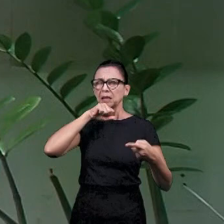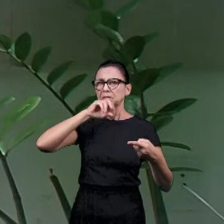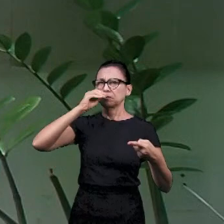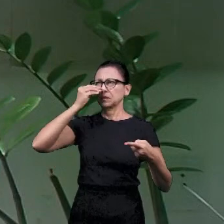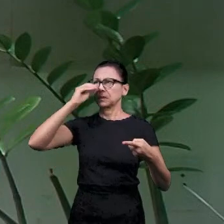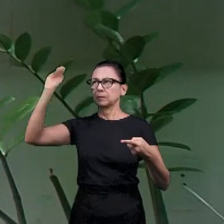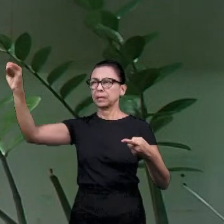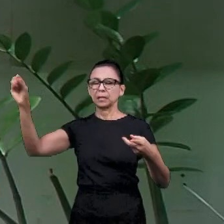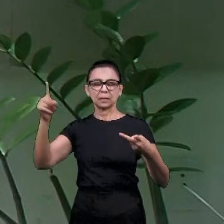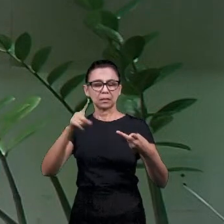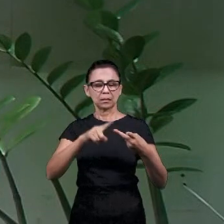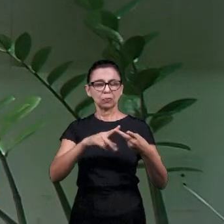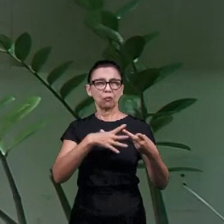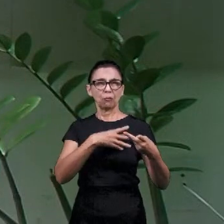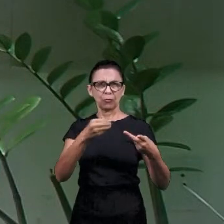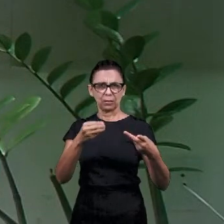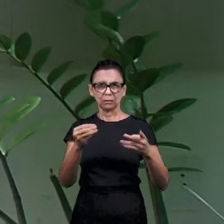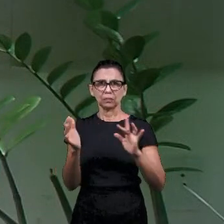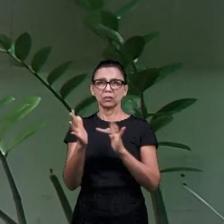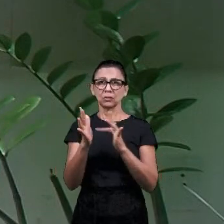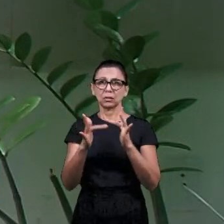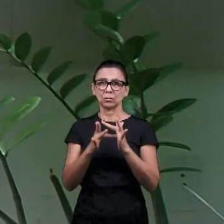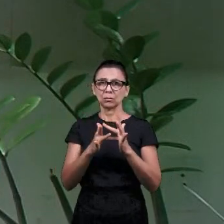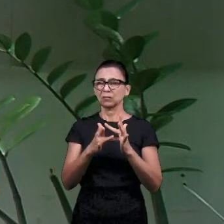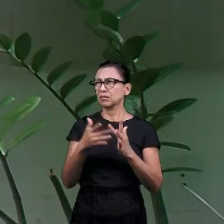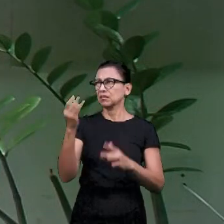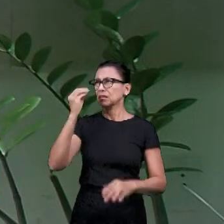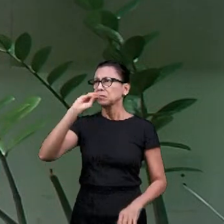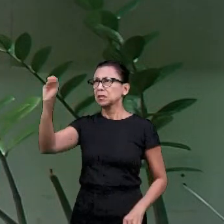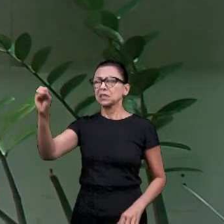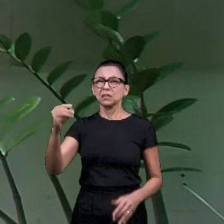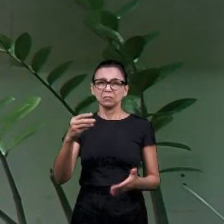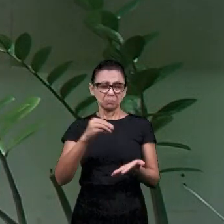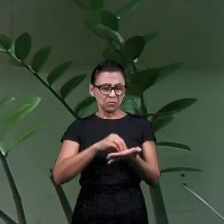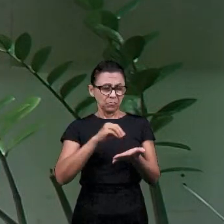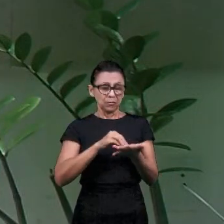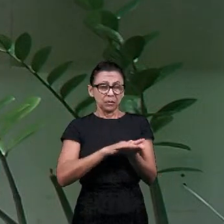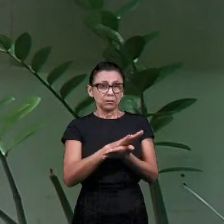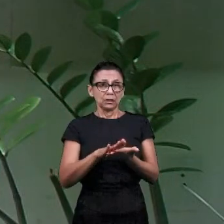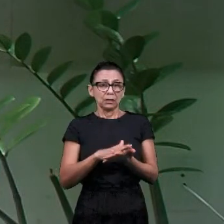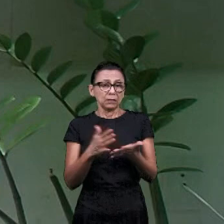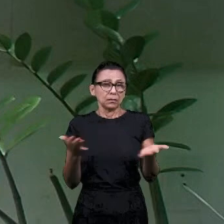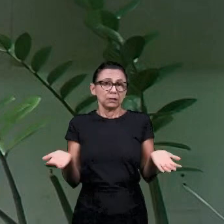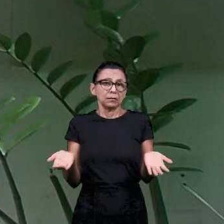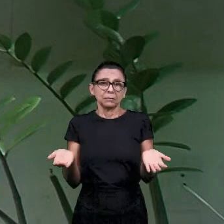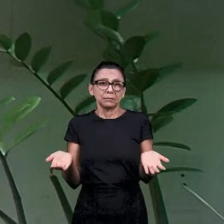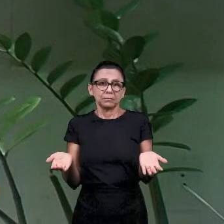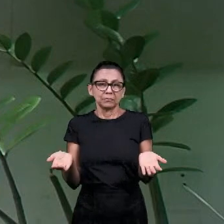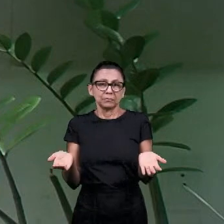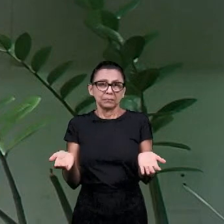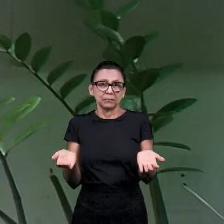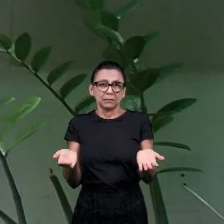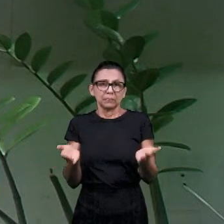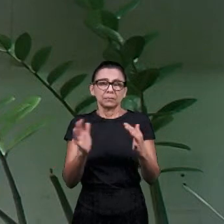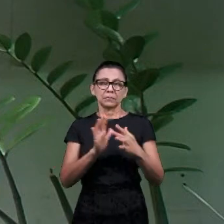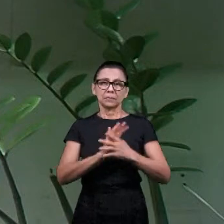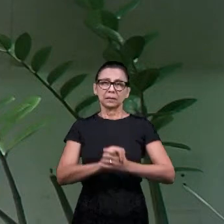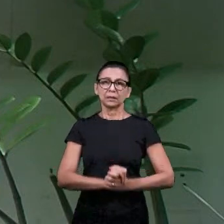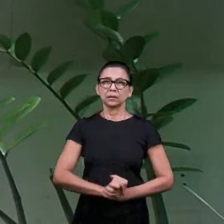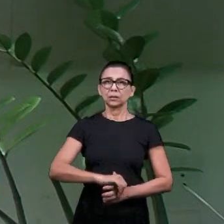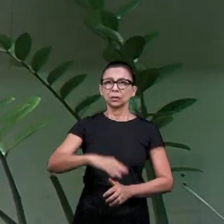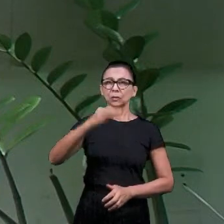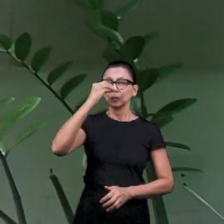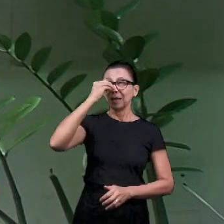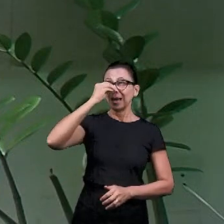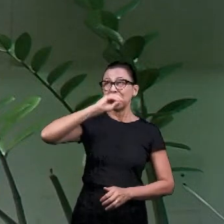me suis enrichi. Donc, je ne manque de rien. Il rejette le Parakletos.